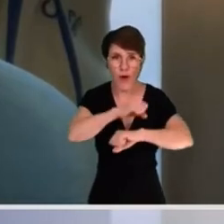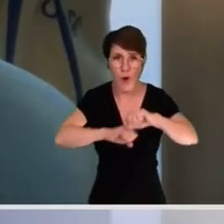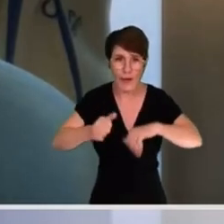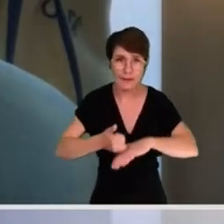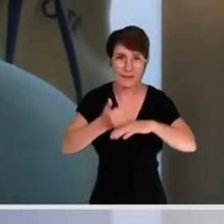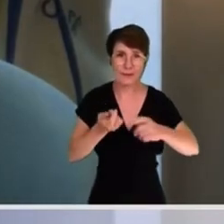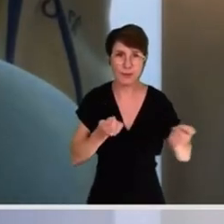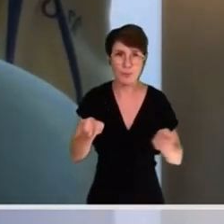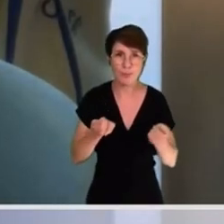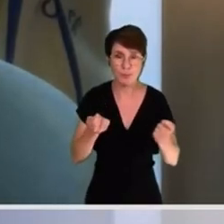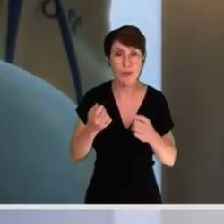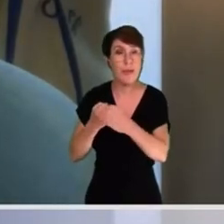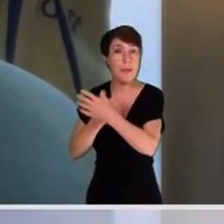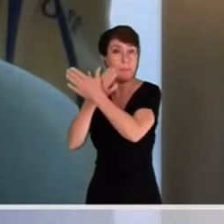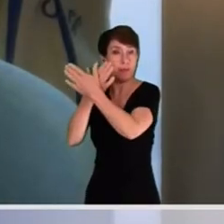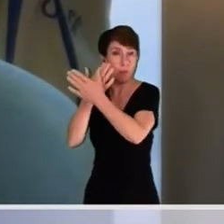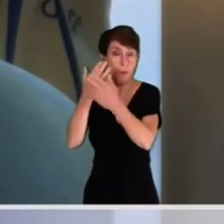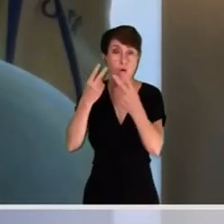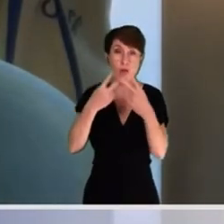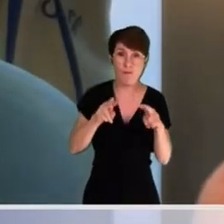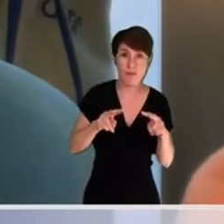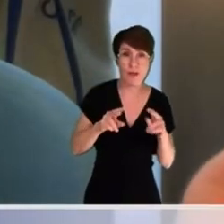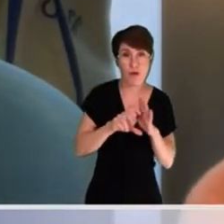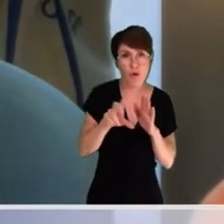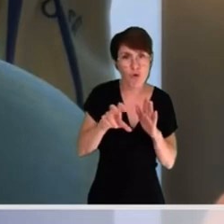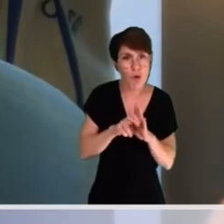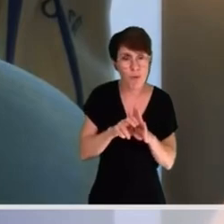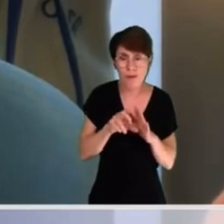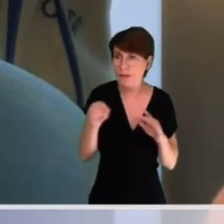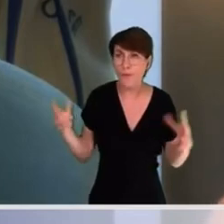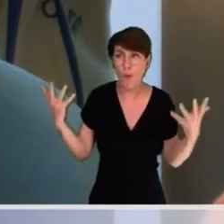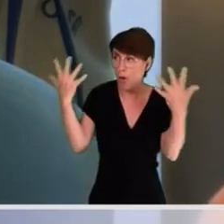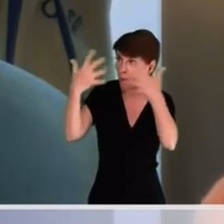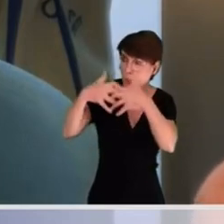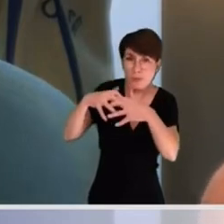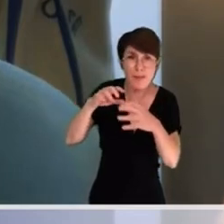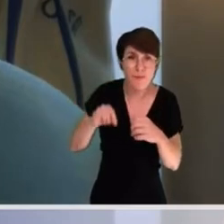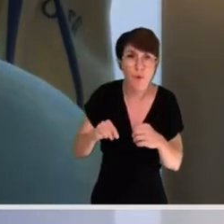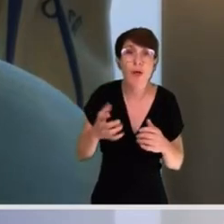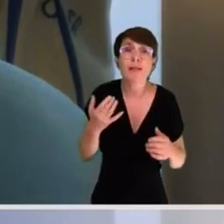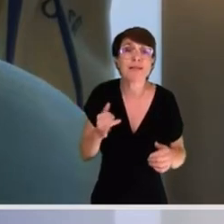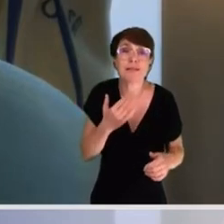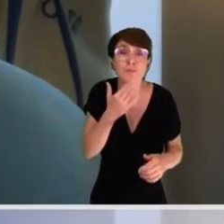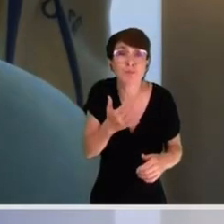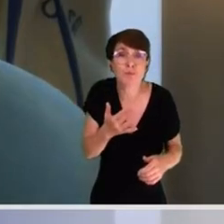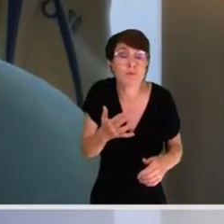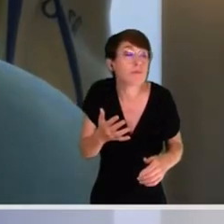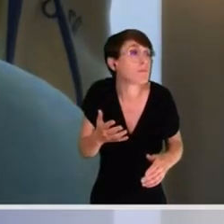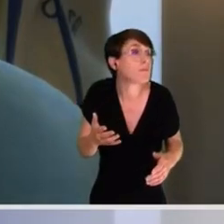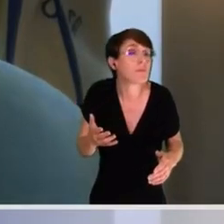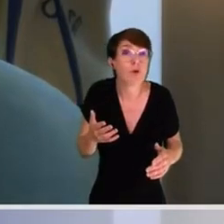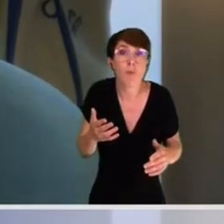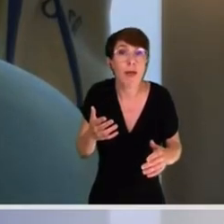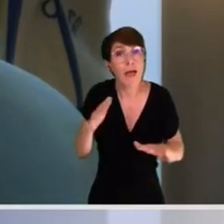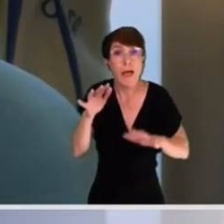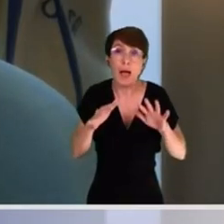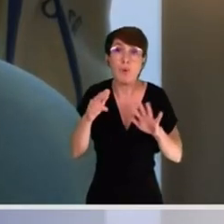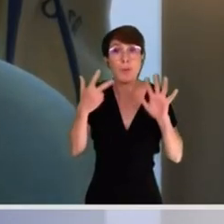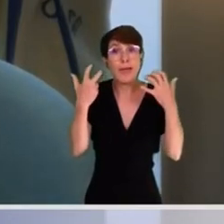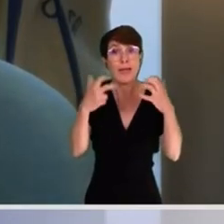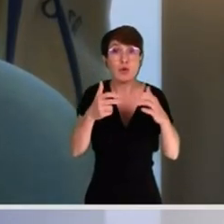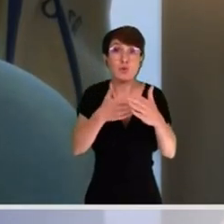gouvernance métropole-ville-centre. Sinon, on n'arrivera à rien. C'est la seule méthode. Il y a à peu près 800 millions d'euros